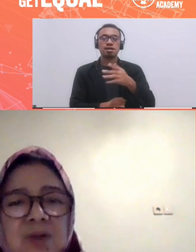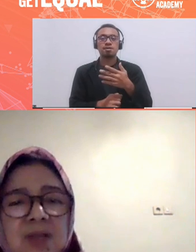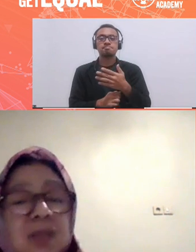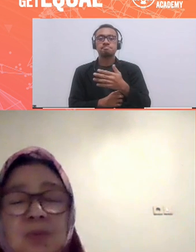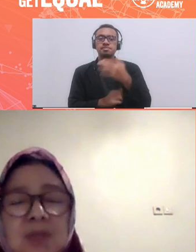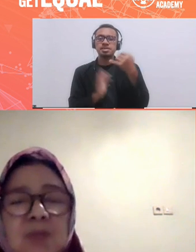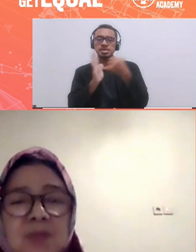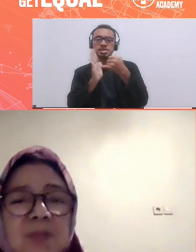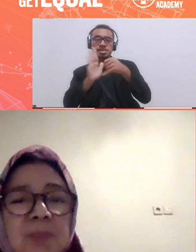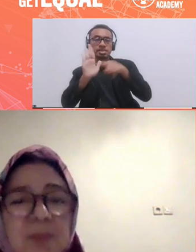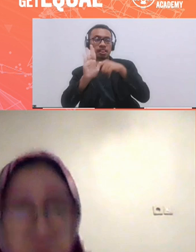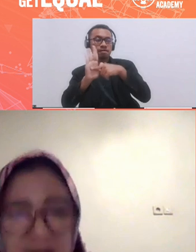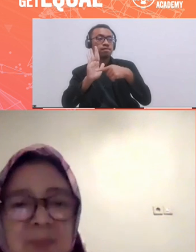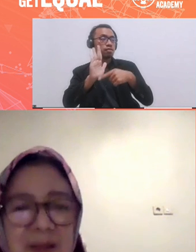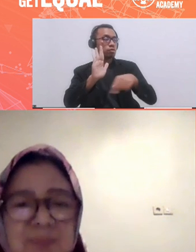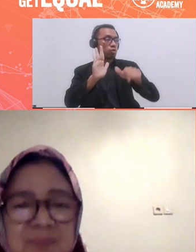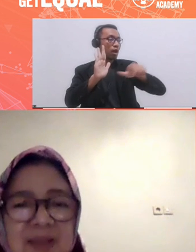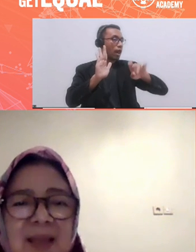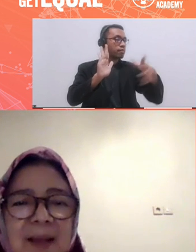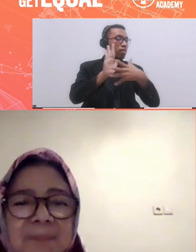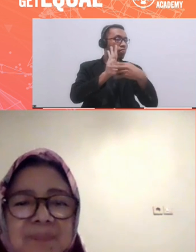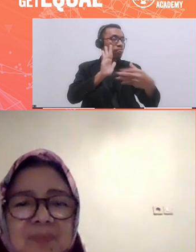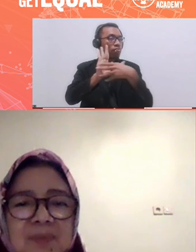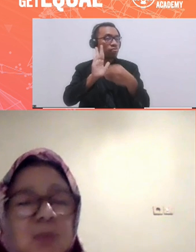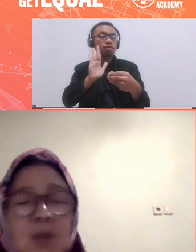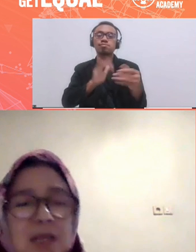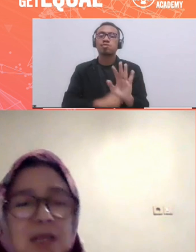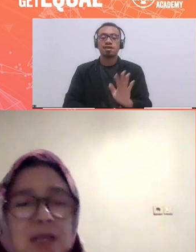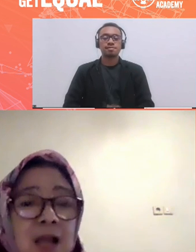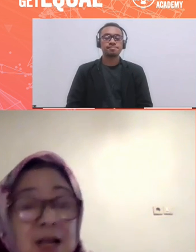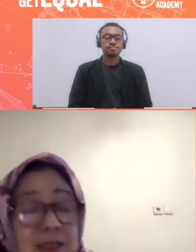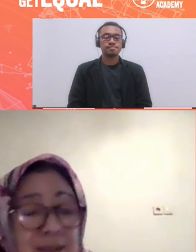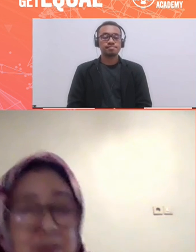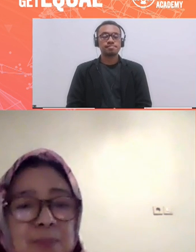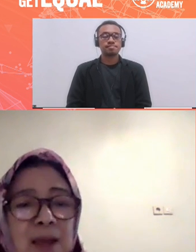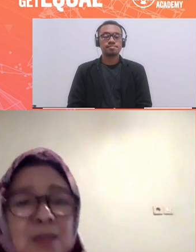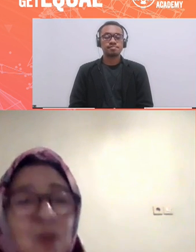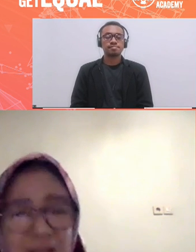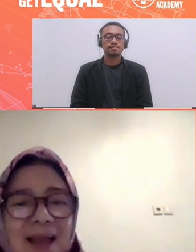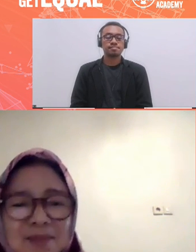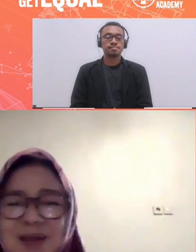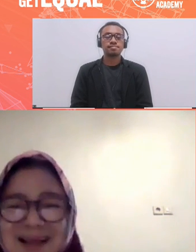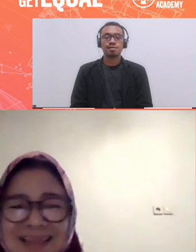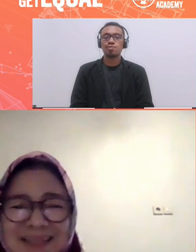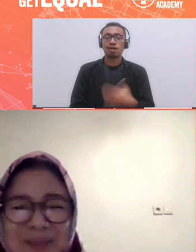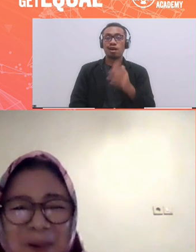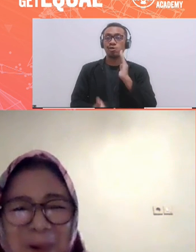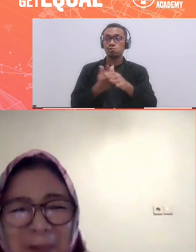Itu itu maksudnya pemblokiran, Mbak Maria. Jadi baik, bukan hanya asal blokir lah,